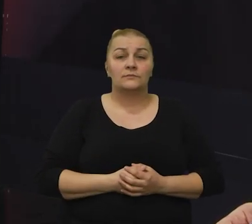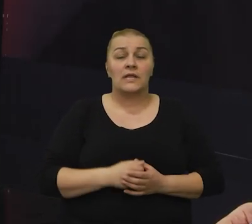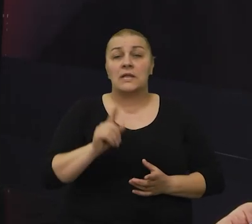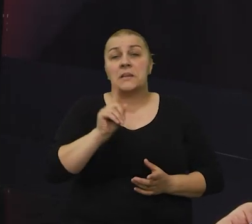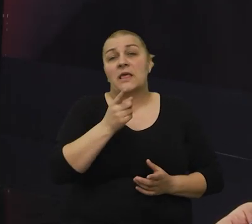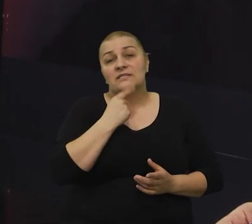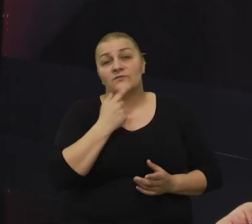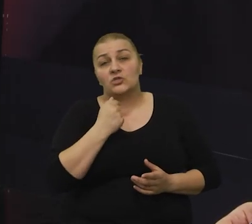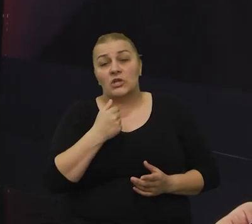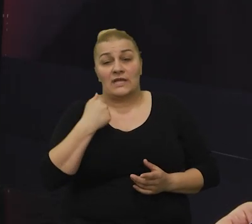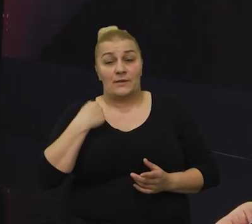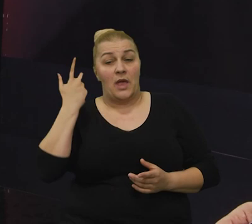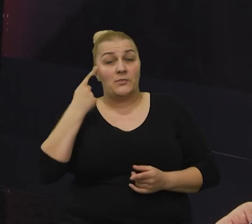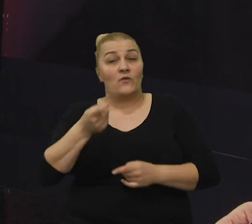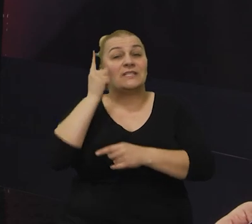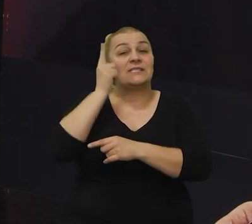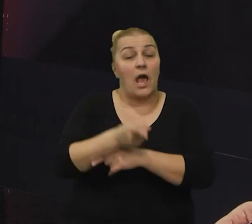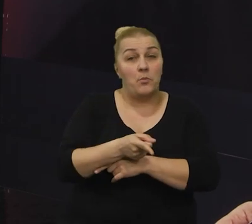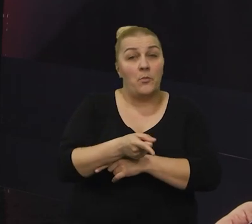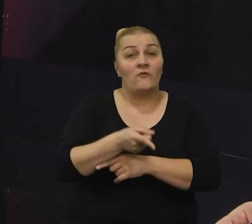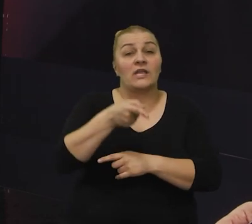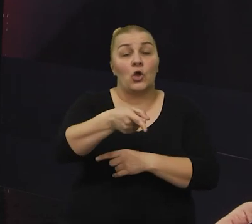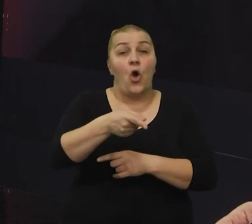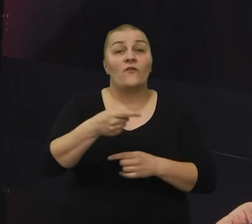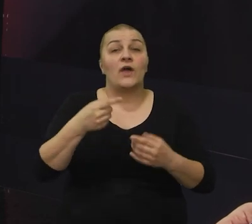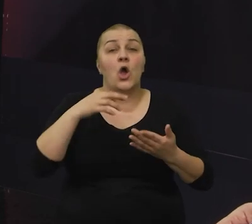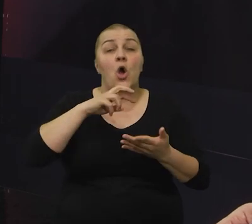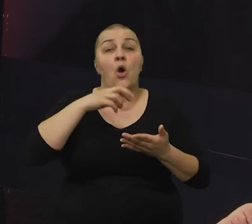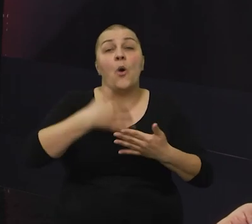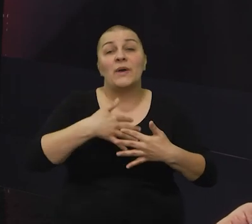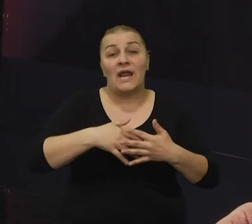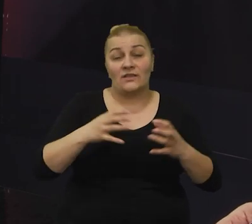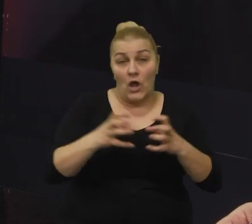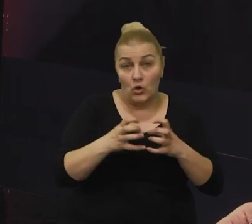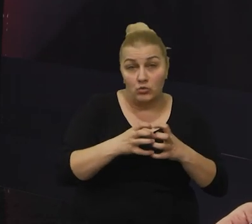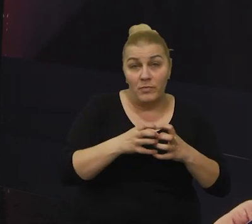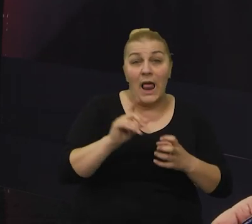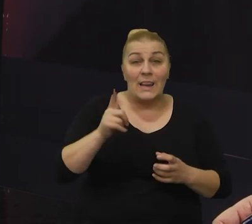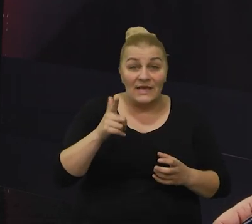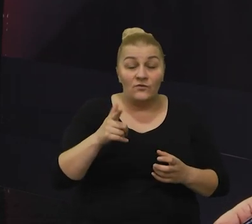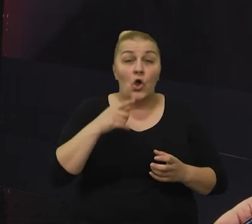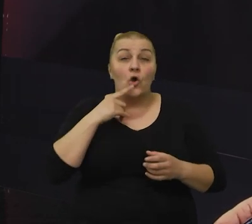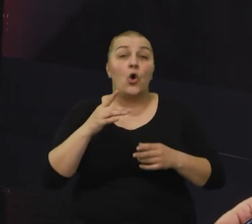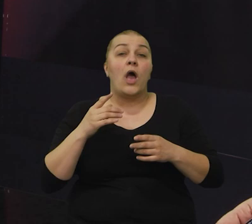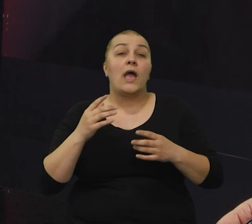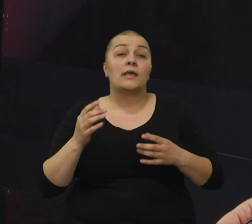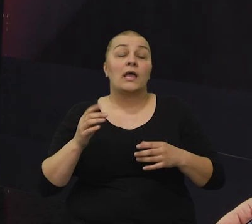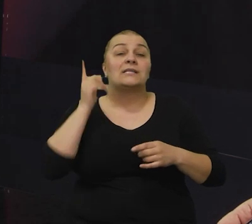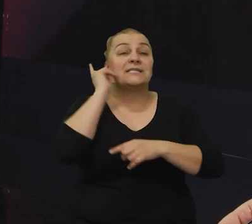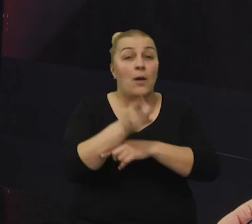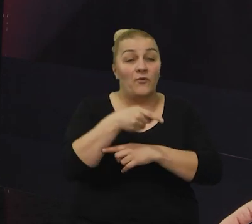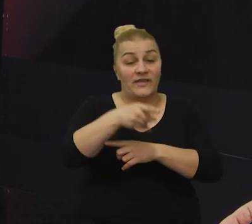ne dobate se da sam ja bio tu zapovjednik operativne grupe Livno, koja je zapovedala se celokupnom operacijom